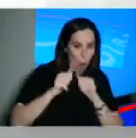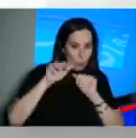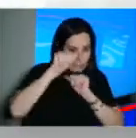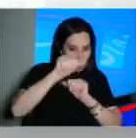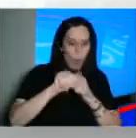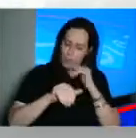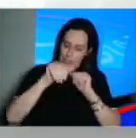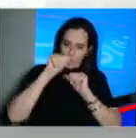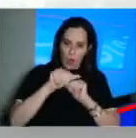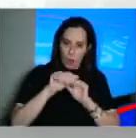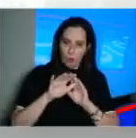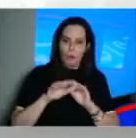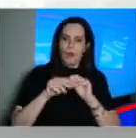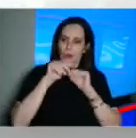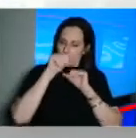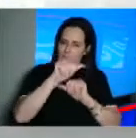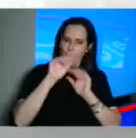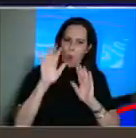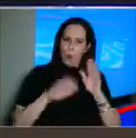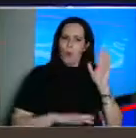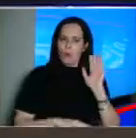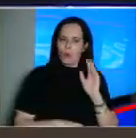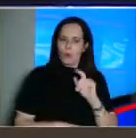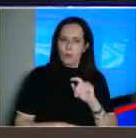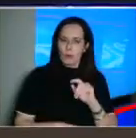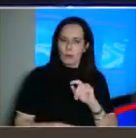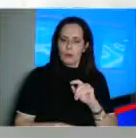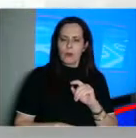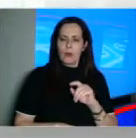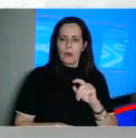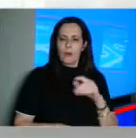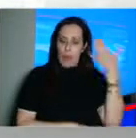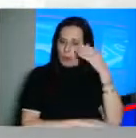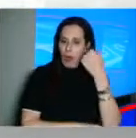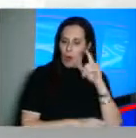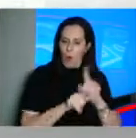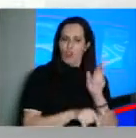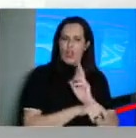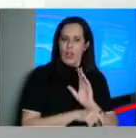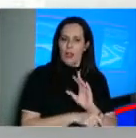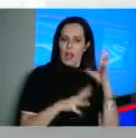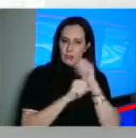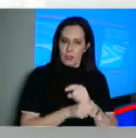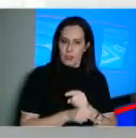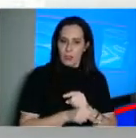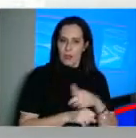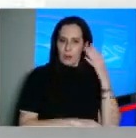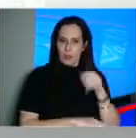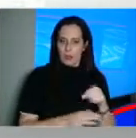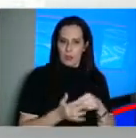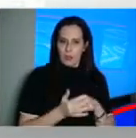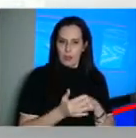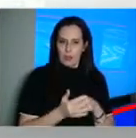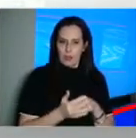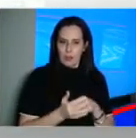כן. כלומר... שמו מבטחם במדינה, שבמידה רבה מעלה באמונם. נכון, בעצם התפיסה היא שהמדינה...